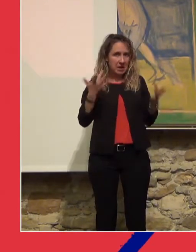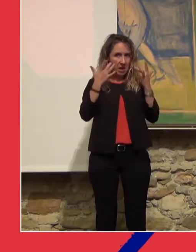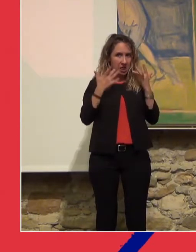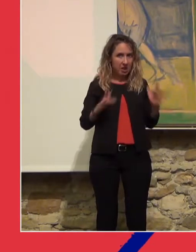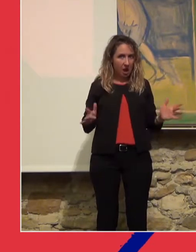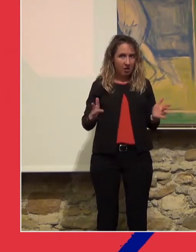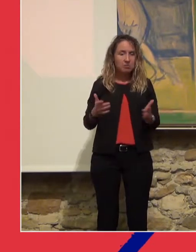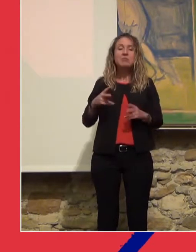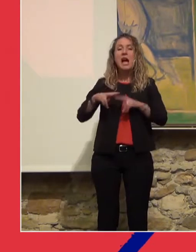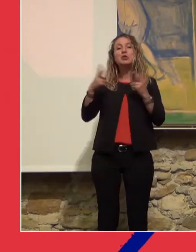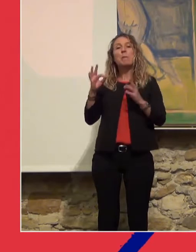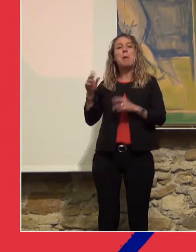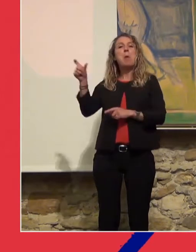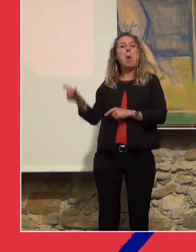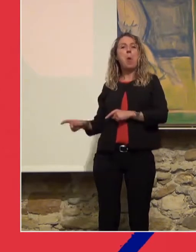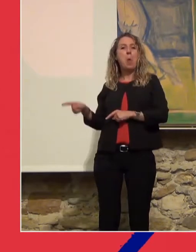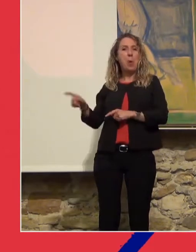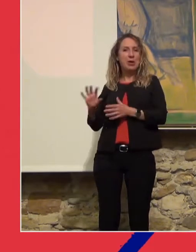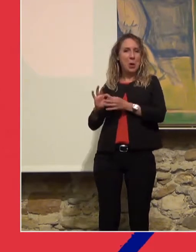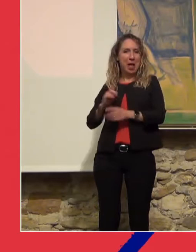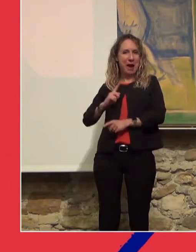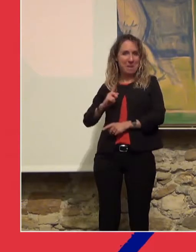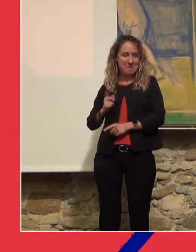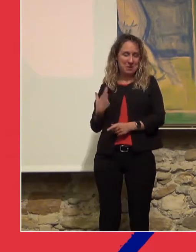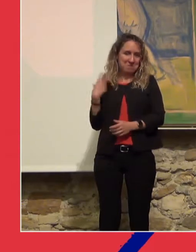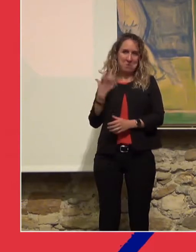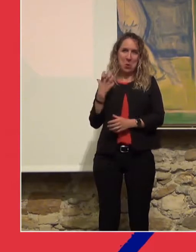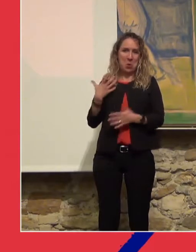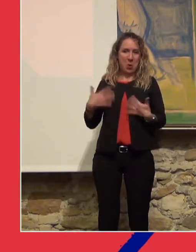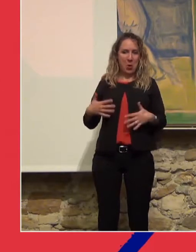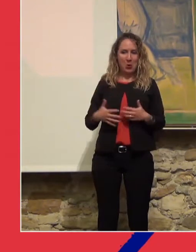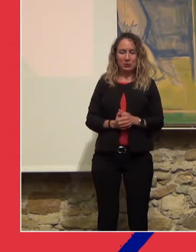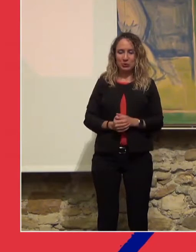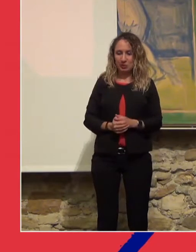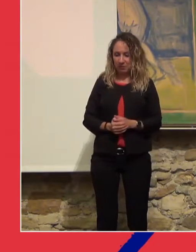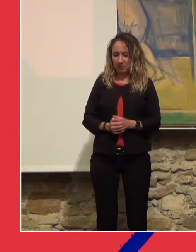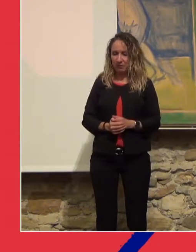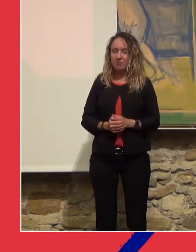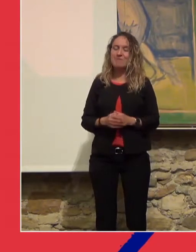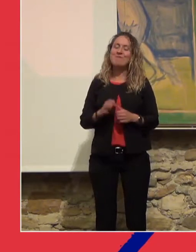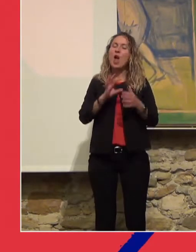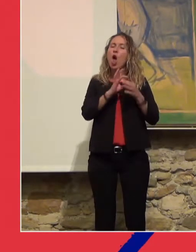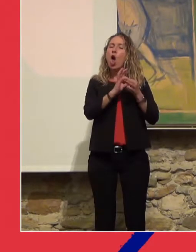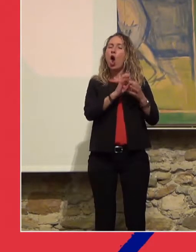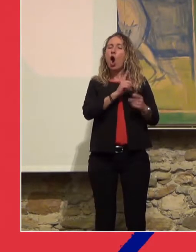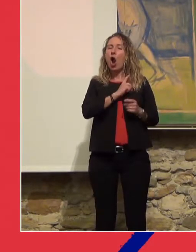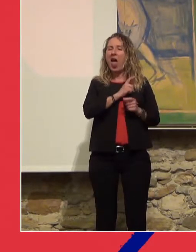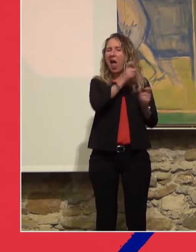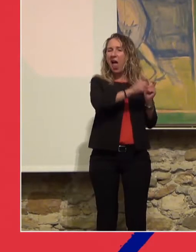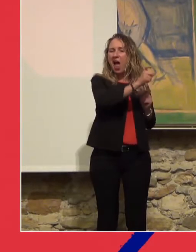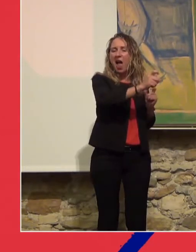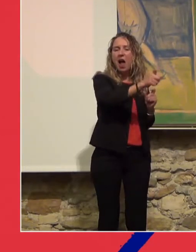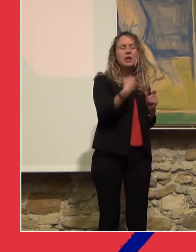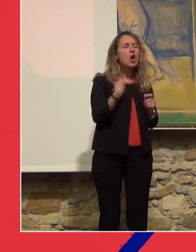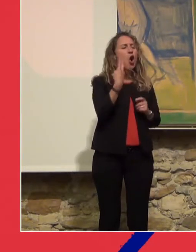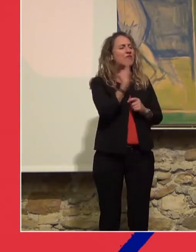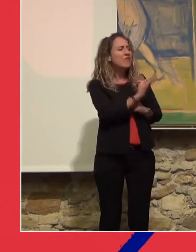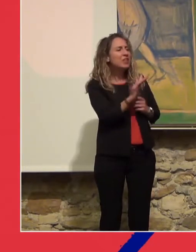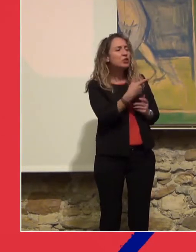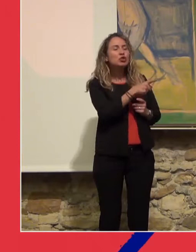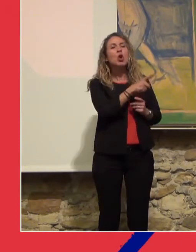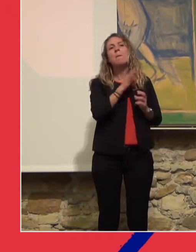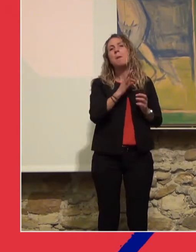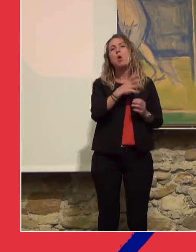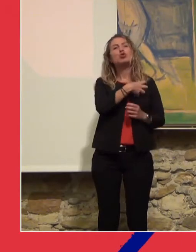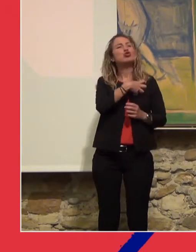Nelle cure praticate dai miei colleghi ho visto la dedizione alla scienza e la dedizione all'uomo.